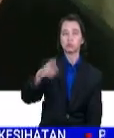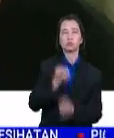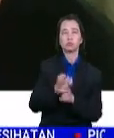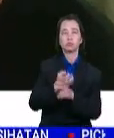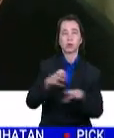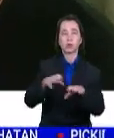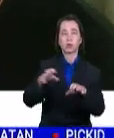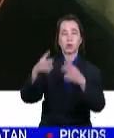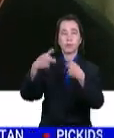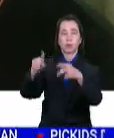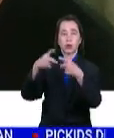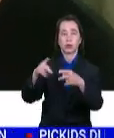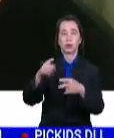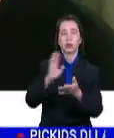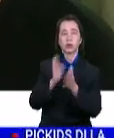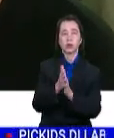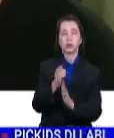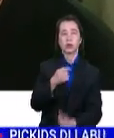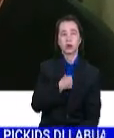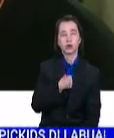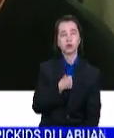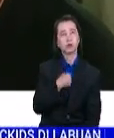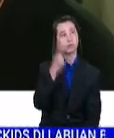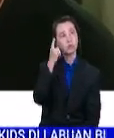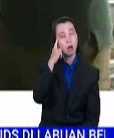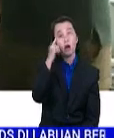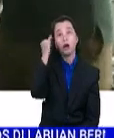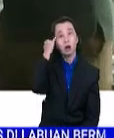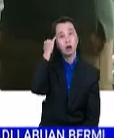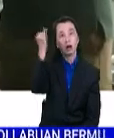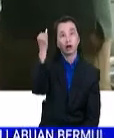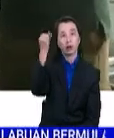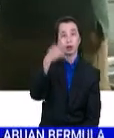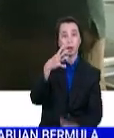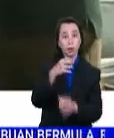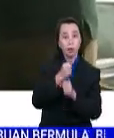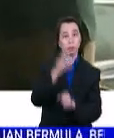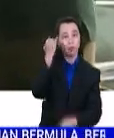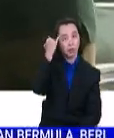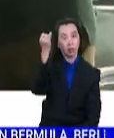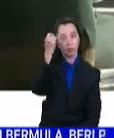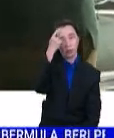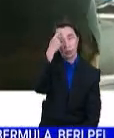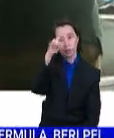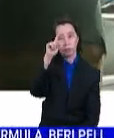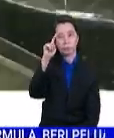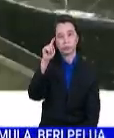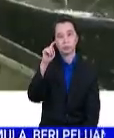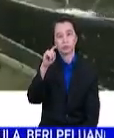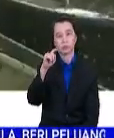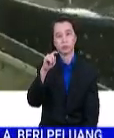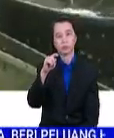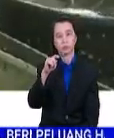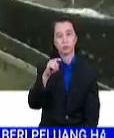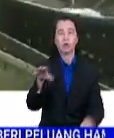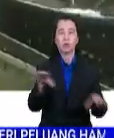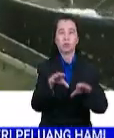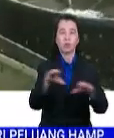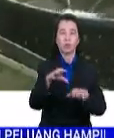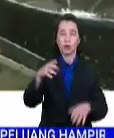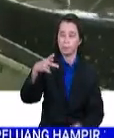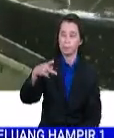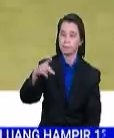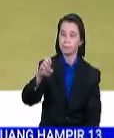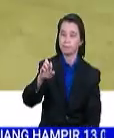pasaran. Jadi saya mari satu idea ataupun ilham untuk membuat